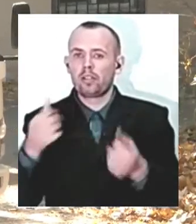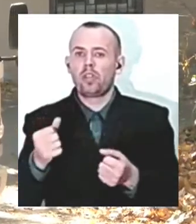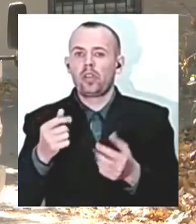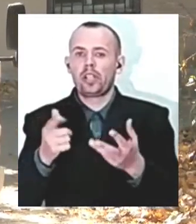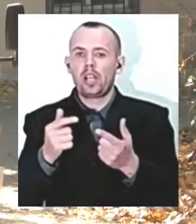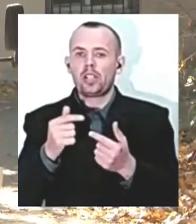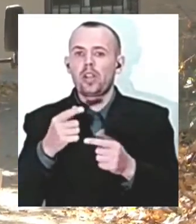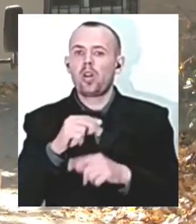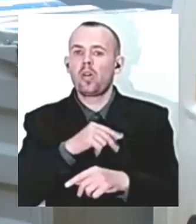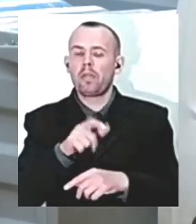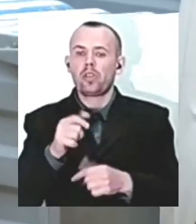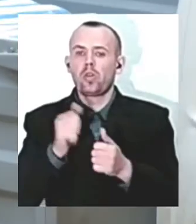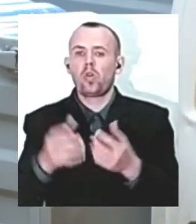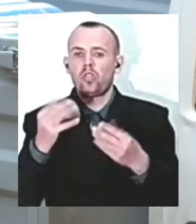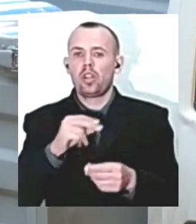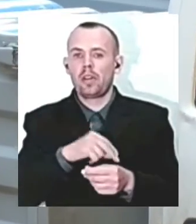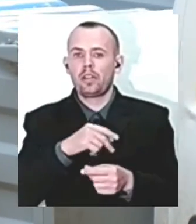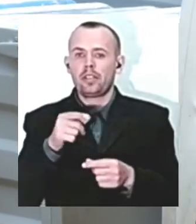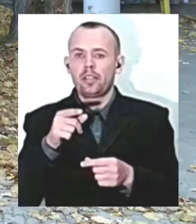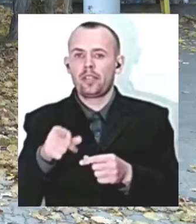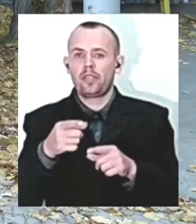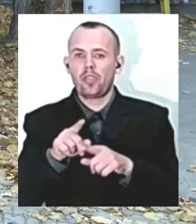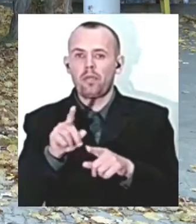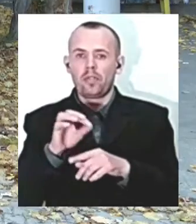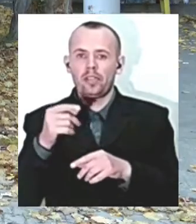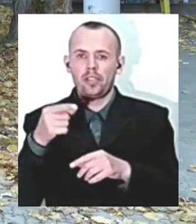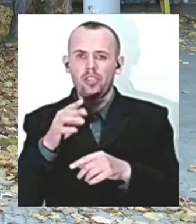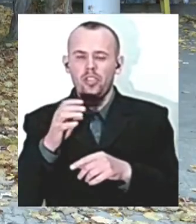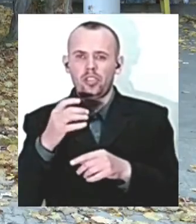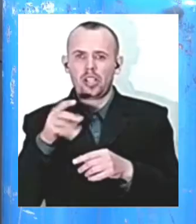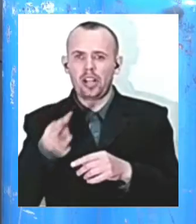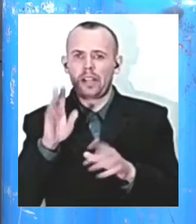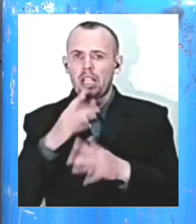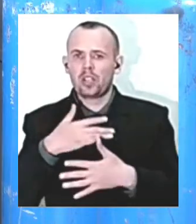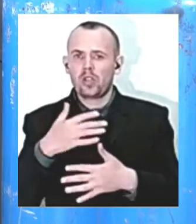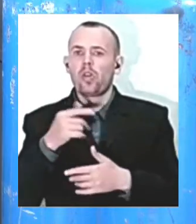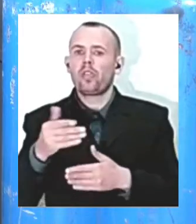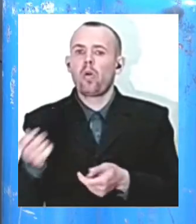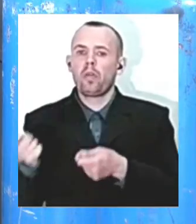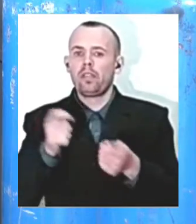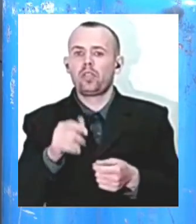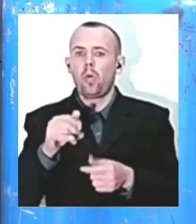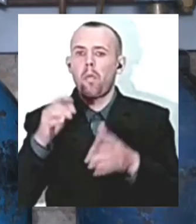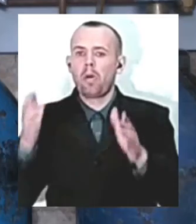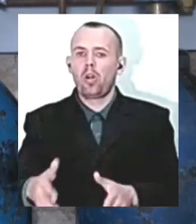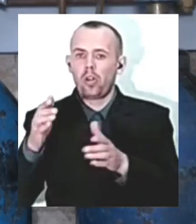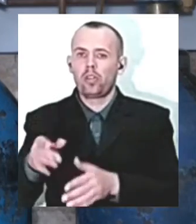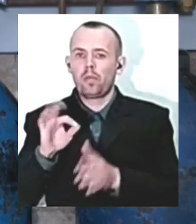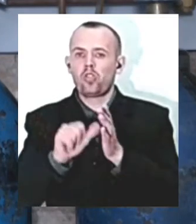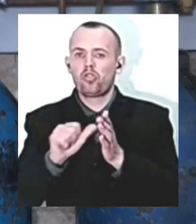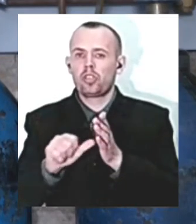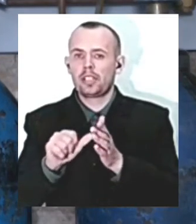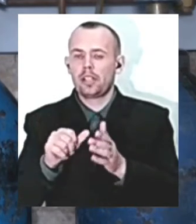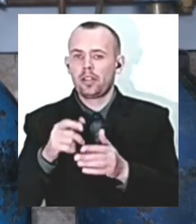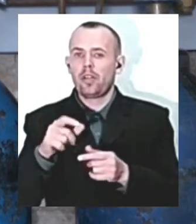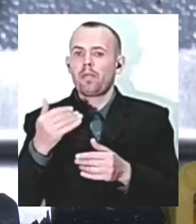день пацієнти споживають по 2400 літрів кисню. Його привозять у балонах по 60 щодня. За словами медперсоналу,